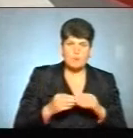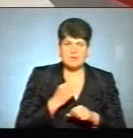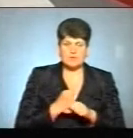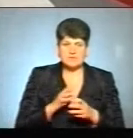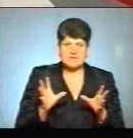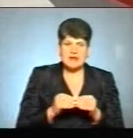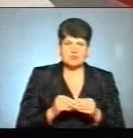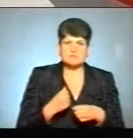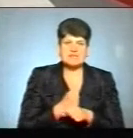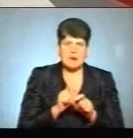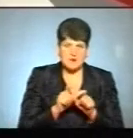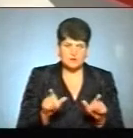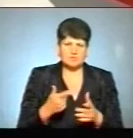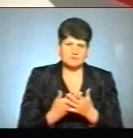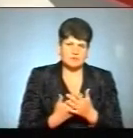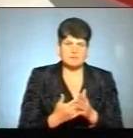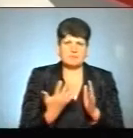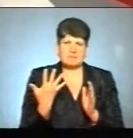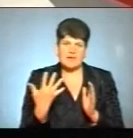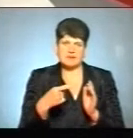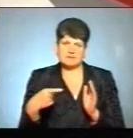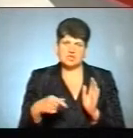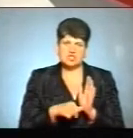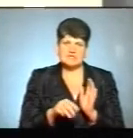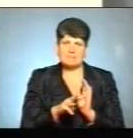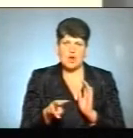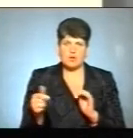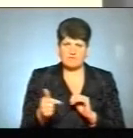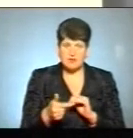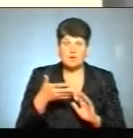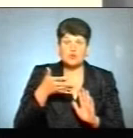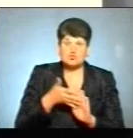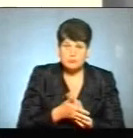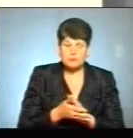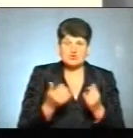разом з лабораторією в середньому десь біля 5-6 мільйонів гривень. Тобто ми розуміємо, що